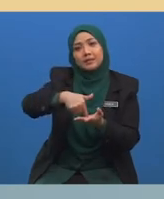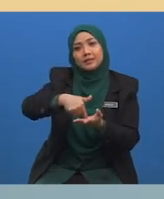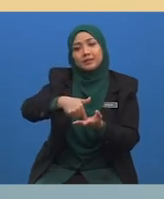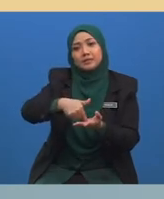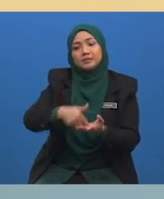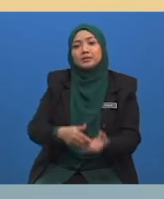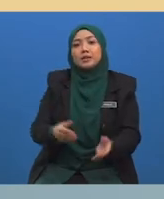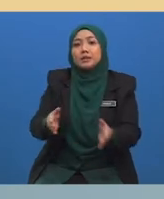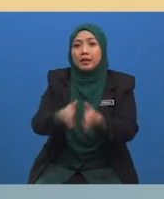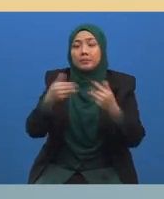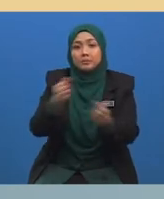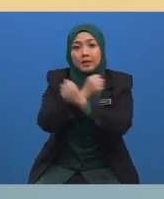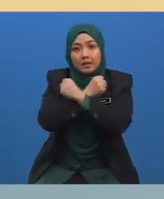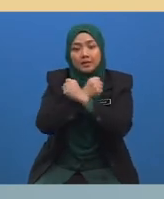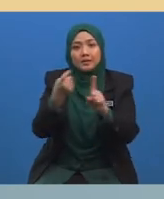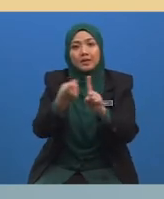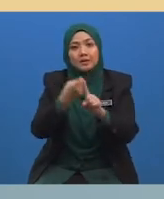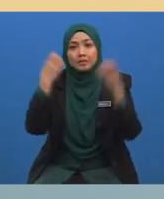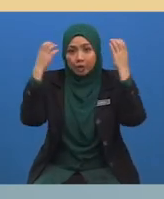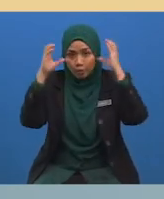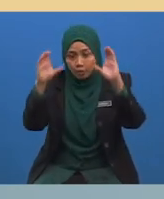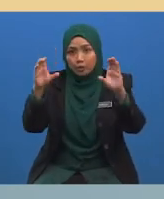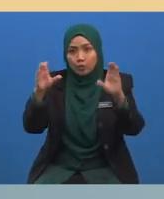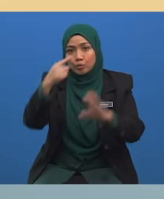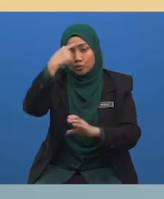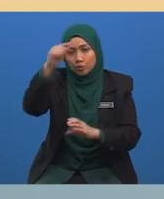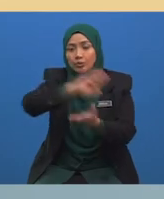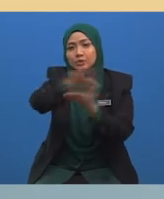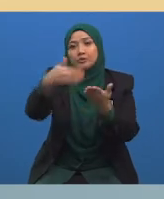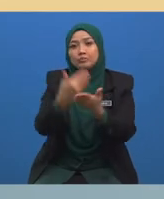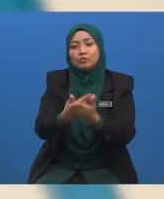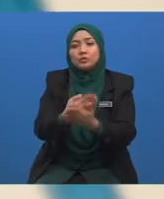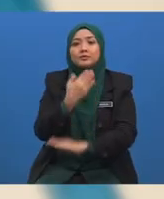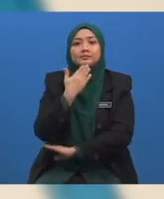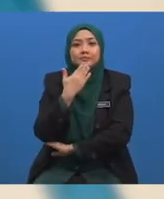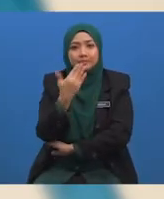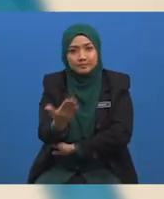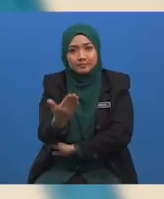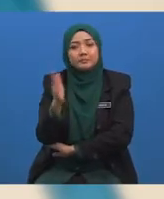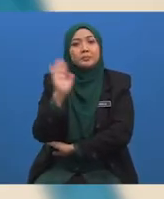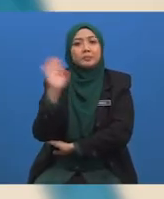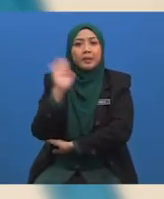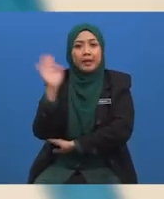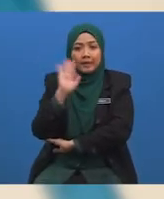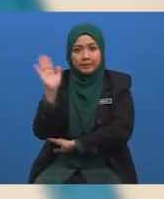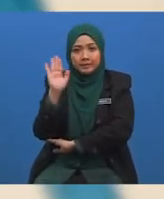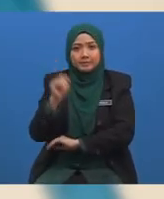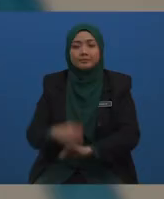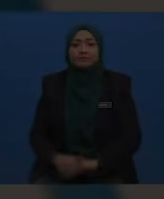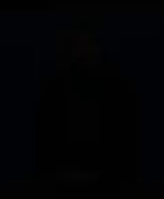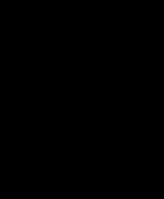Salam sayang daripada cikgu Ina buat semua. Sekian, terima kasih. Bye!